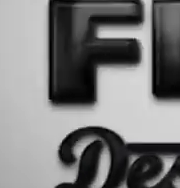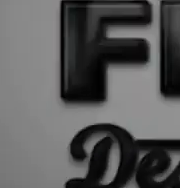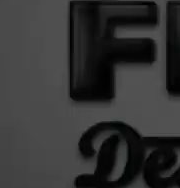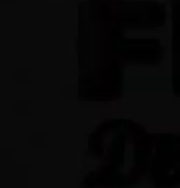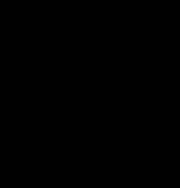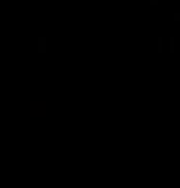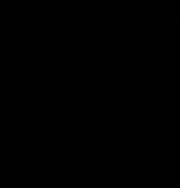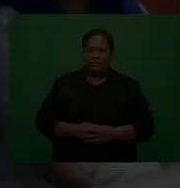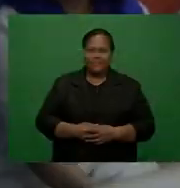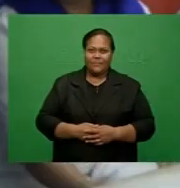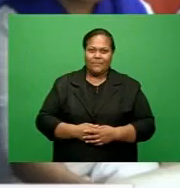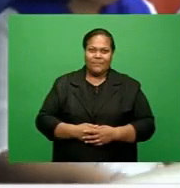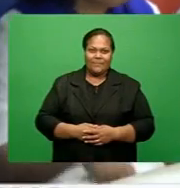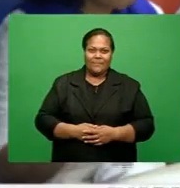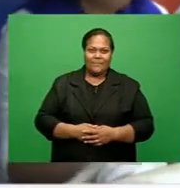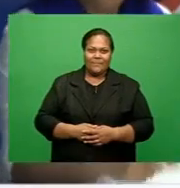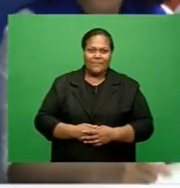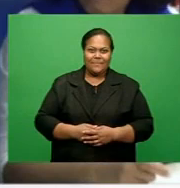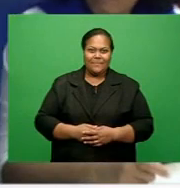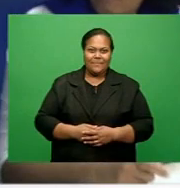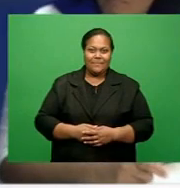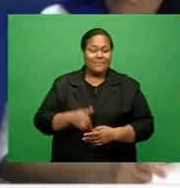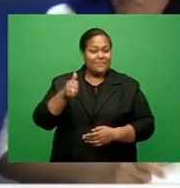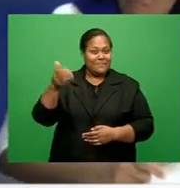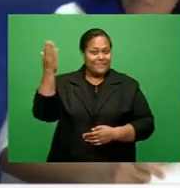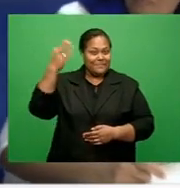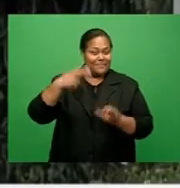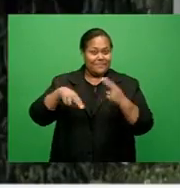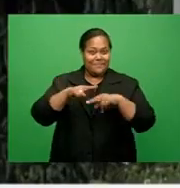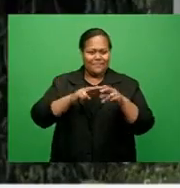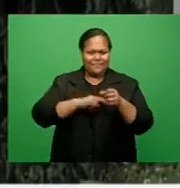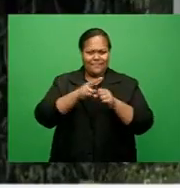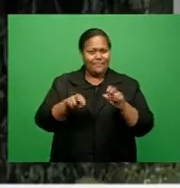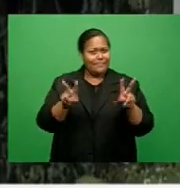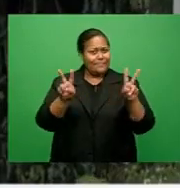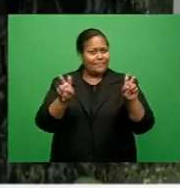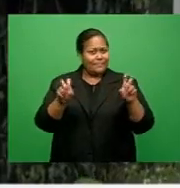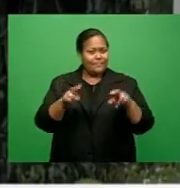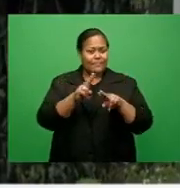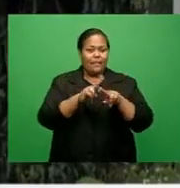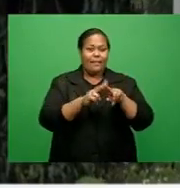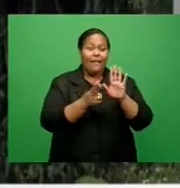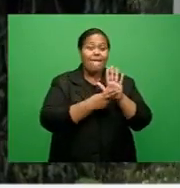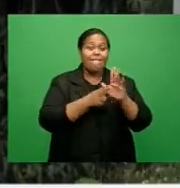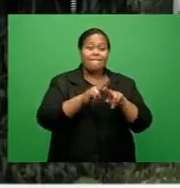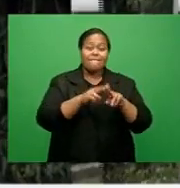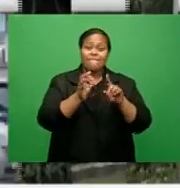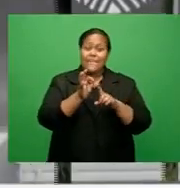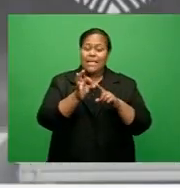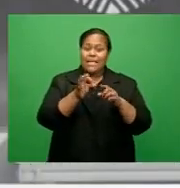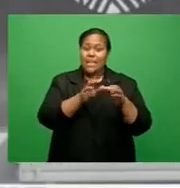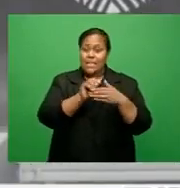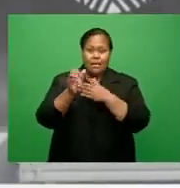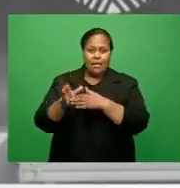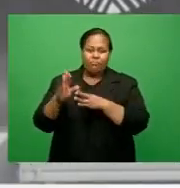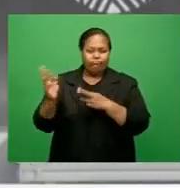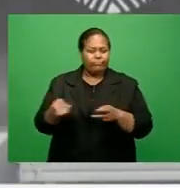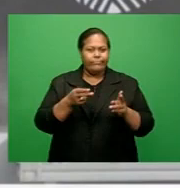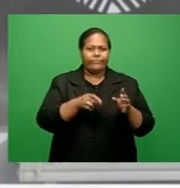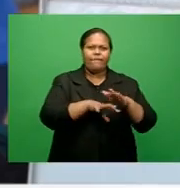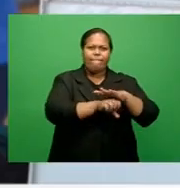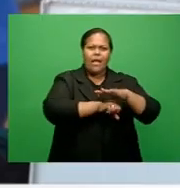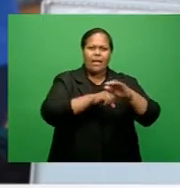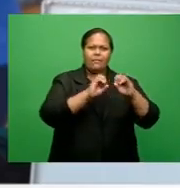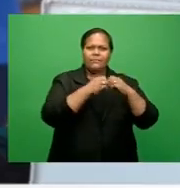2 देश की धड़कन। Good evening, Fiji. In this bulletin, NFP leader referred to FICAC. Fiji